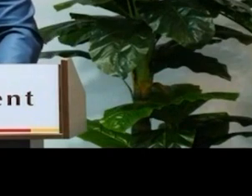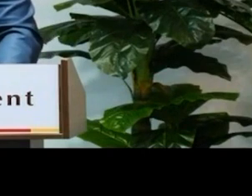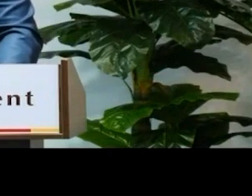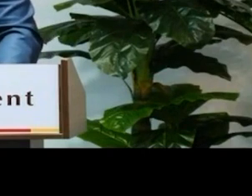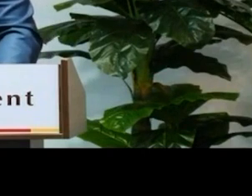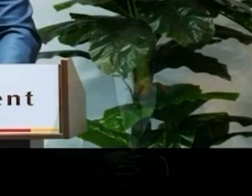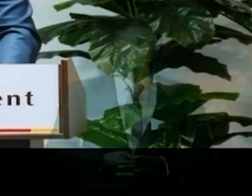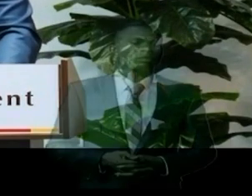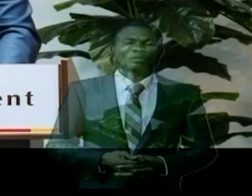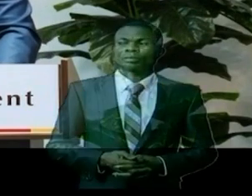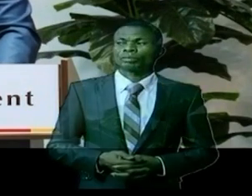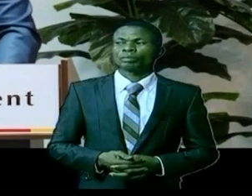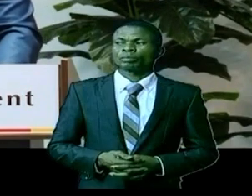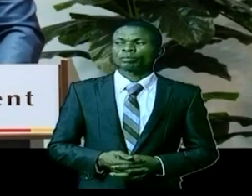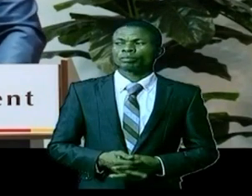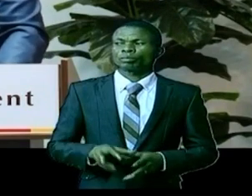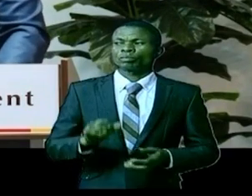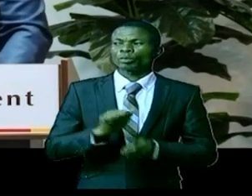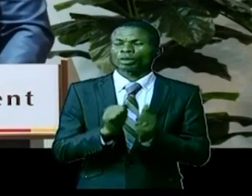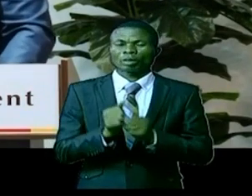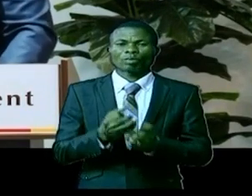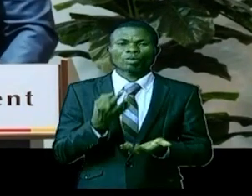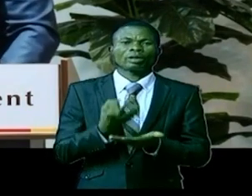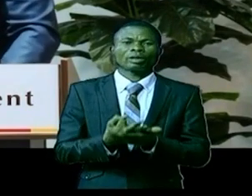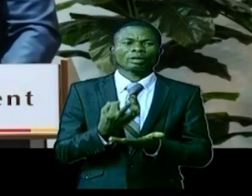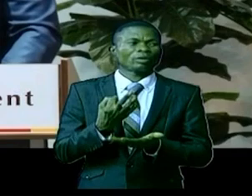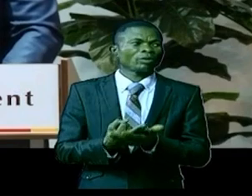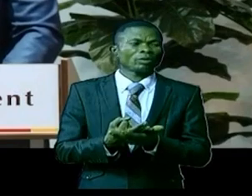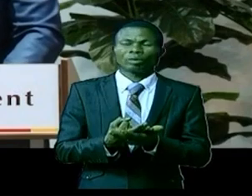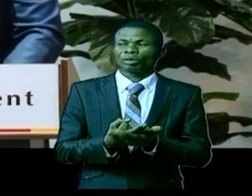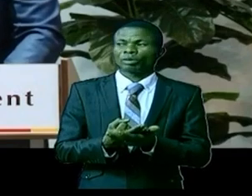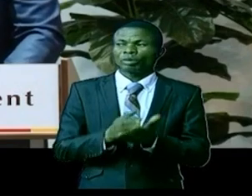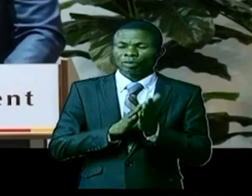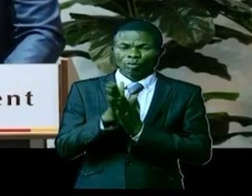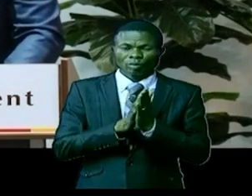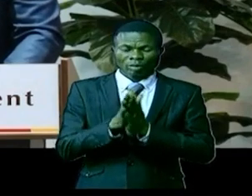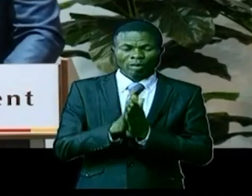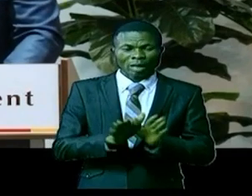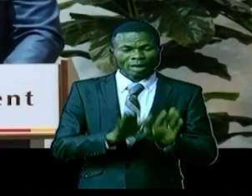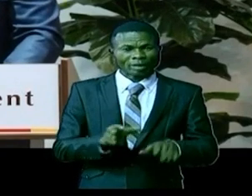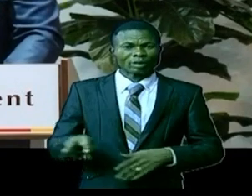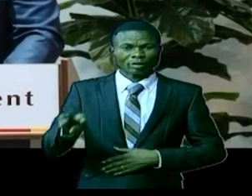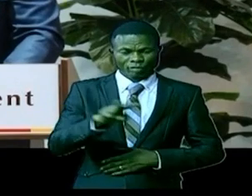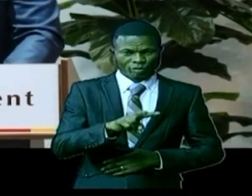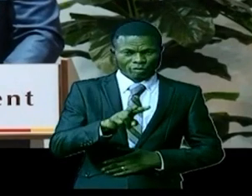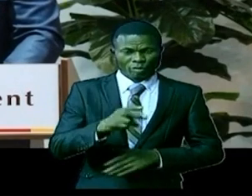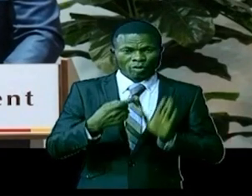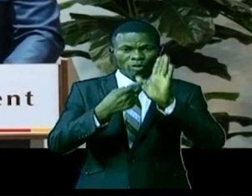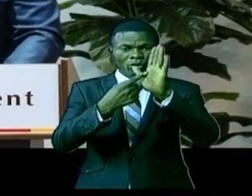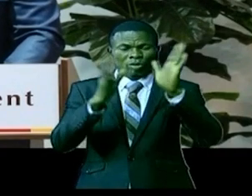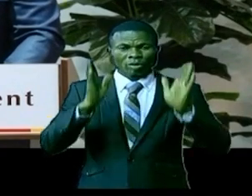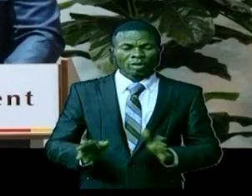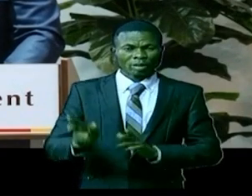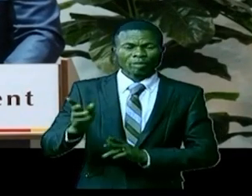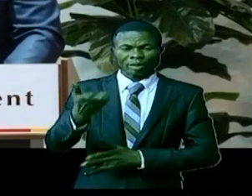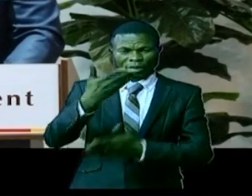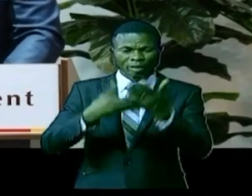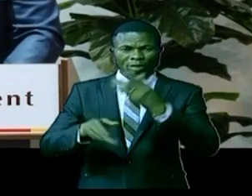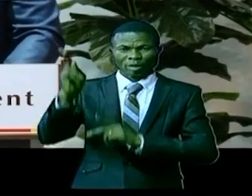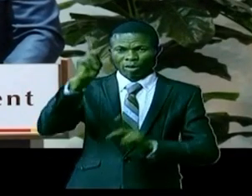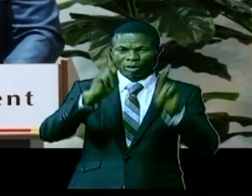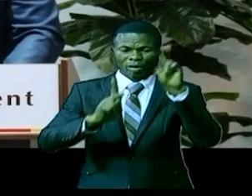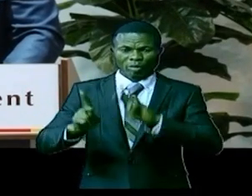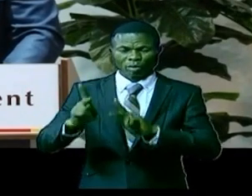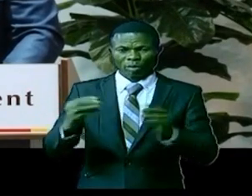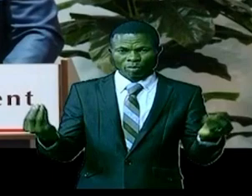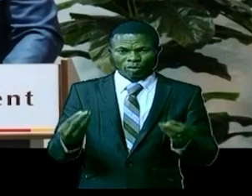nécessaires, surtout de financement. Je compte sur vous, représentants du peuple,